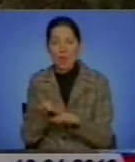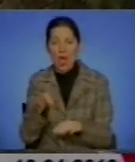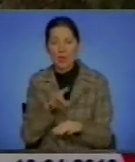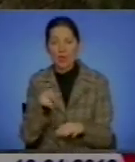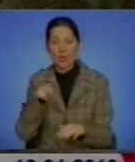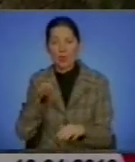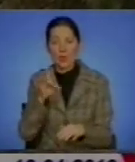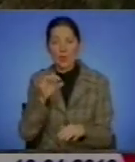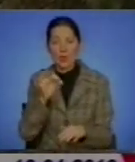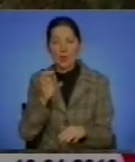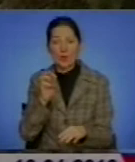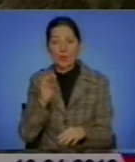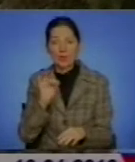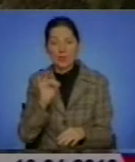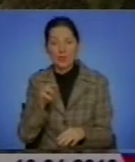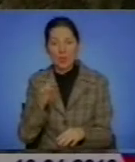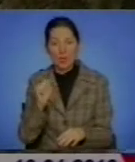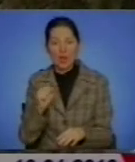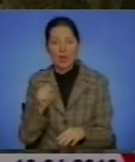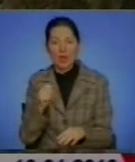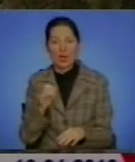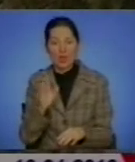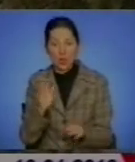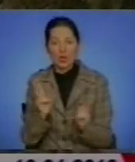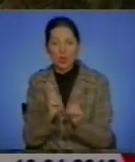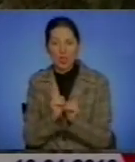просвіти Наталя зустріла їх. І